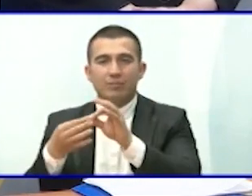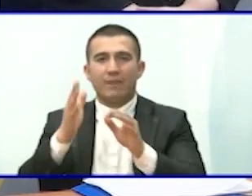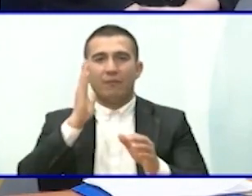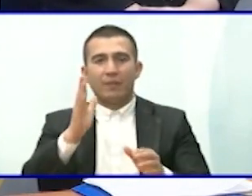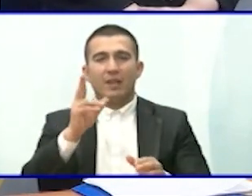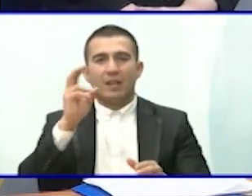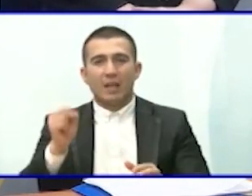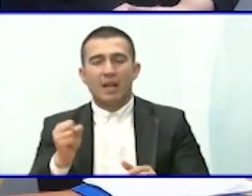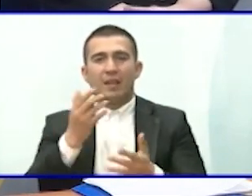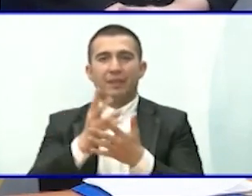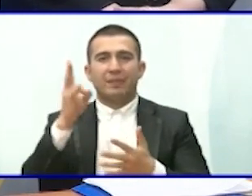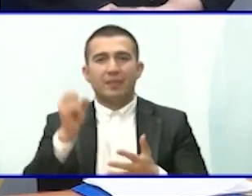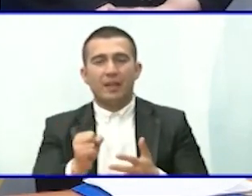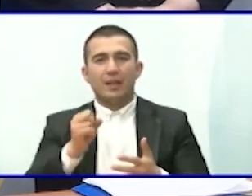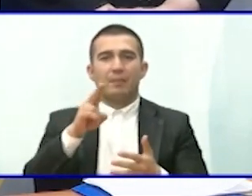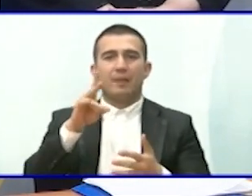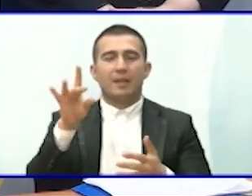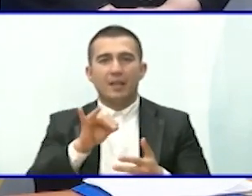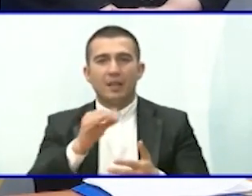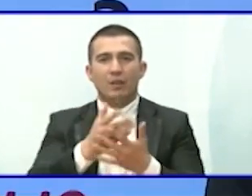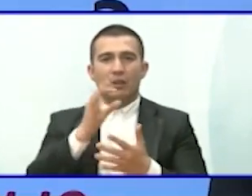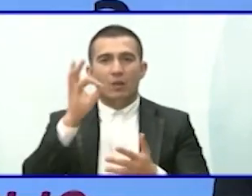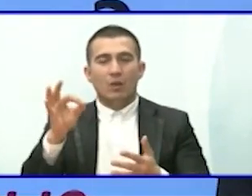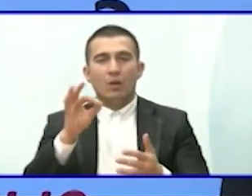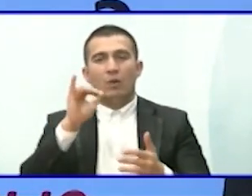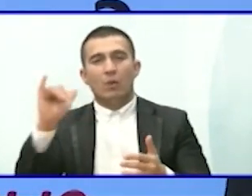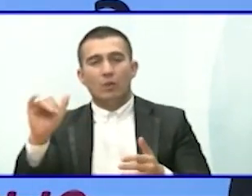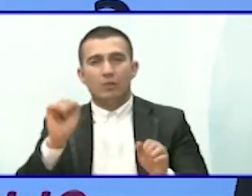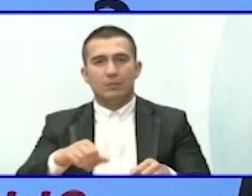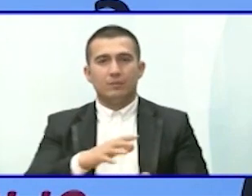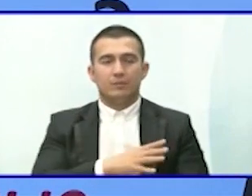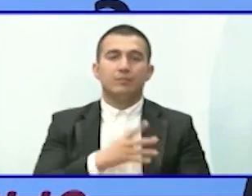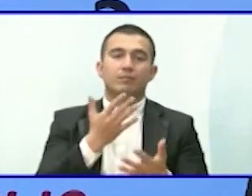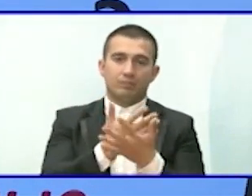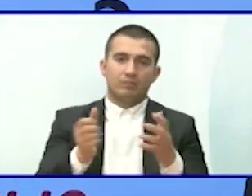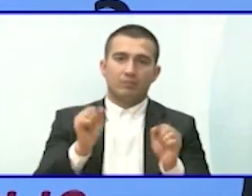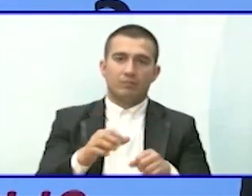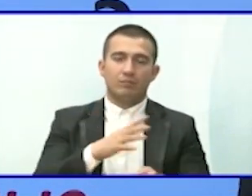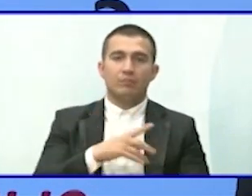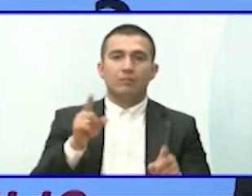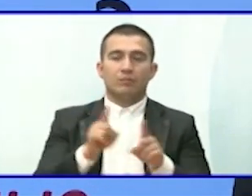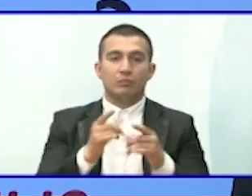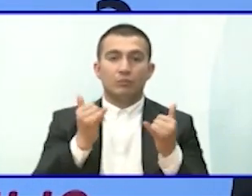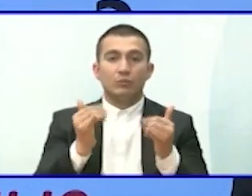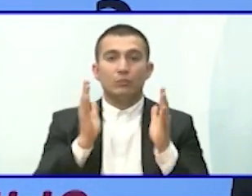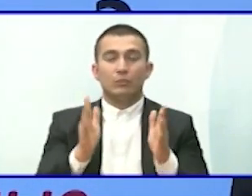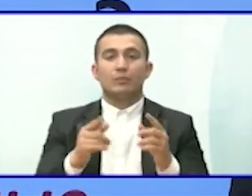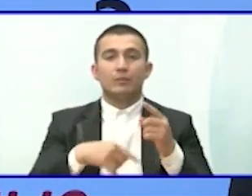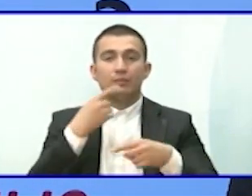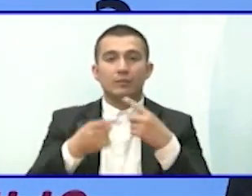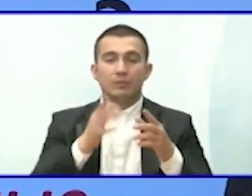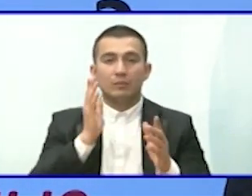на при о up но сегодня мы будем говорить о